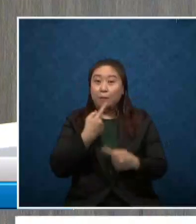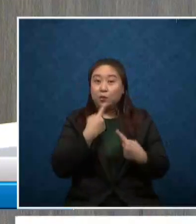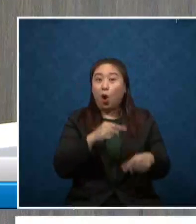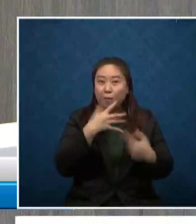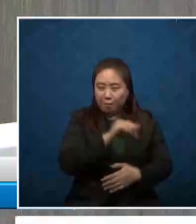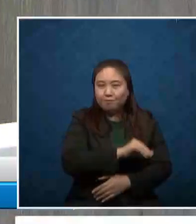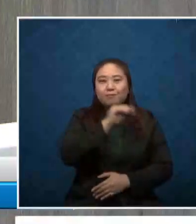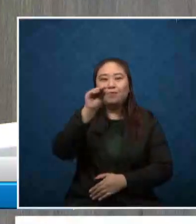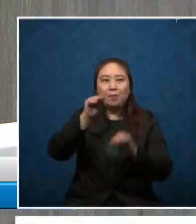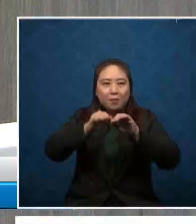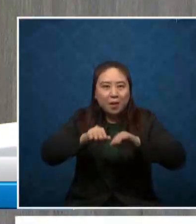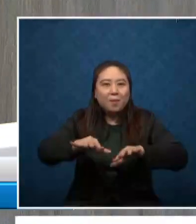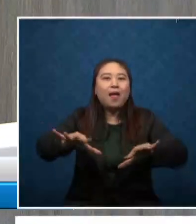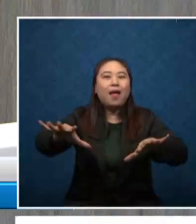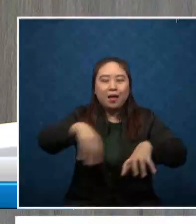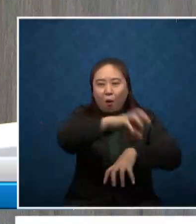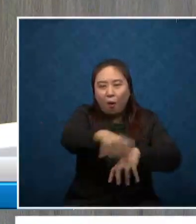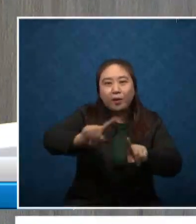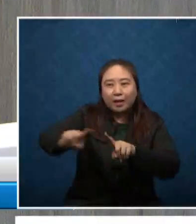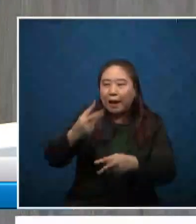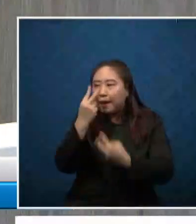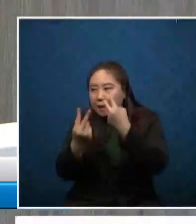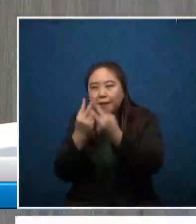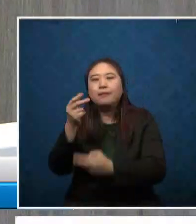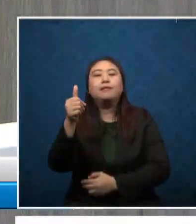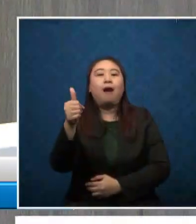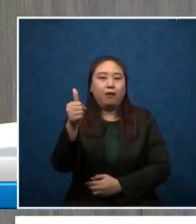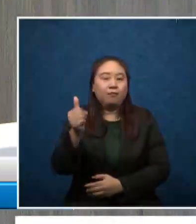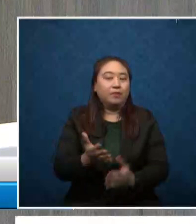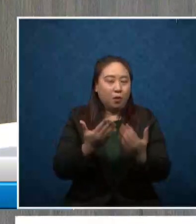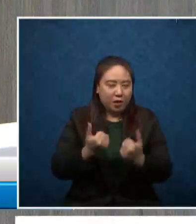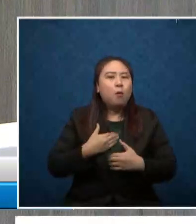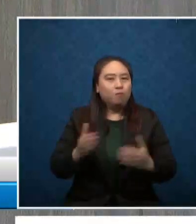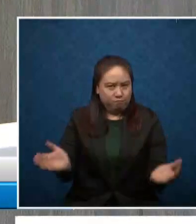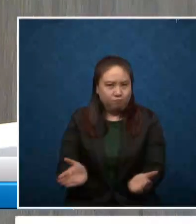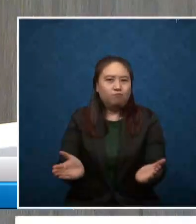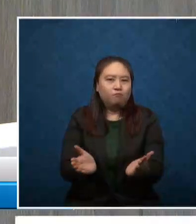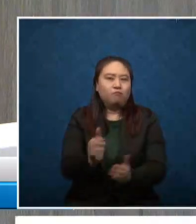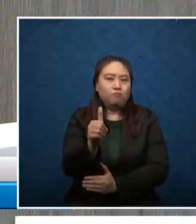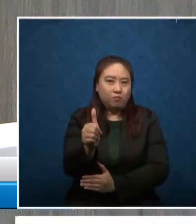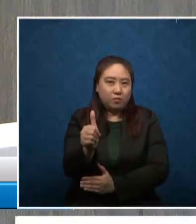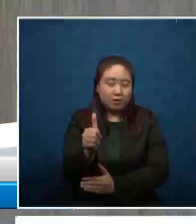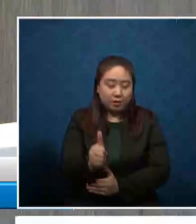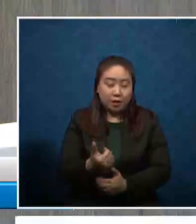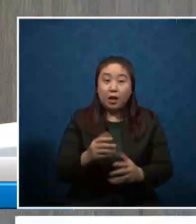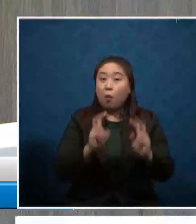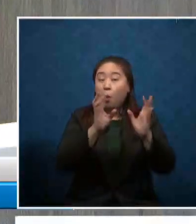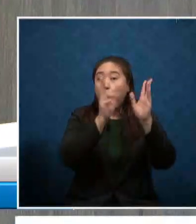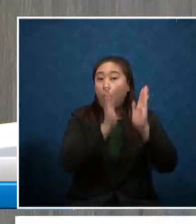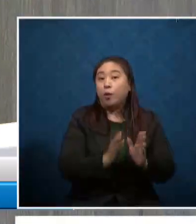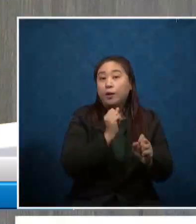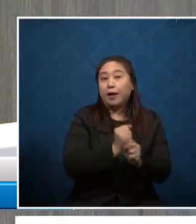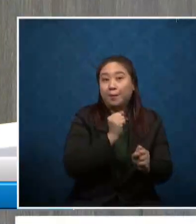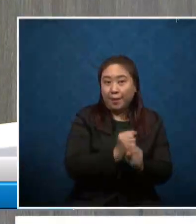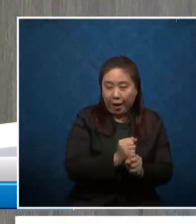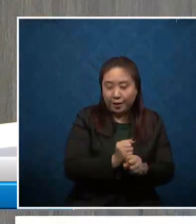องค์กรต่ๆที่รัปดชอบนะครับก็สนุนเต็มที่สำรบเรบุครากรแต่